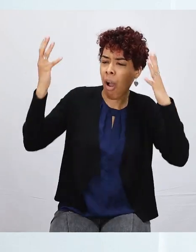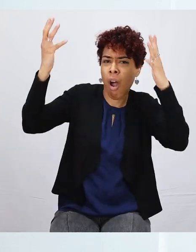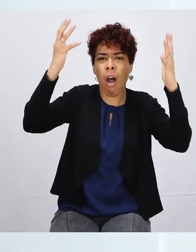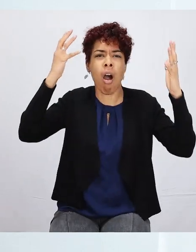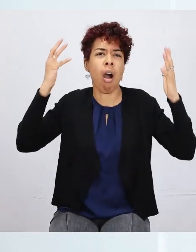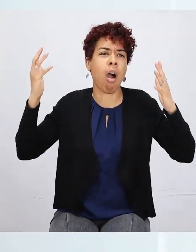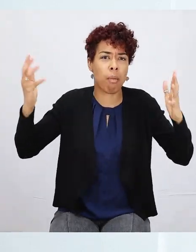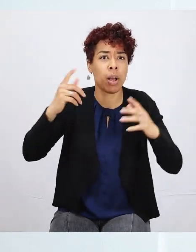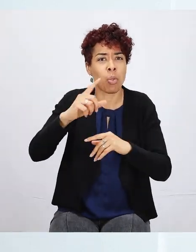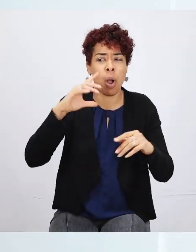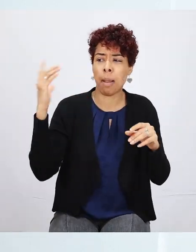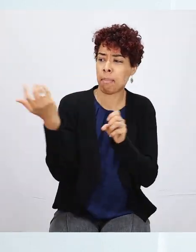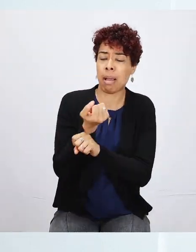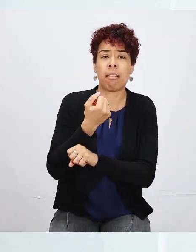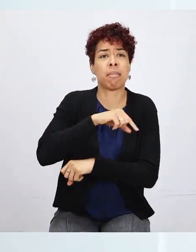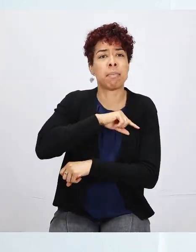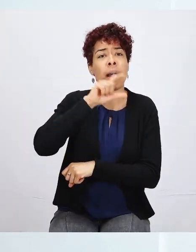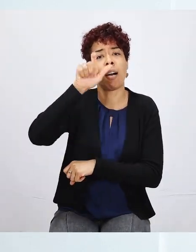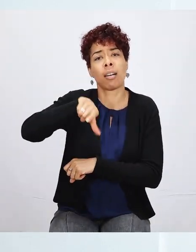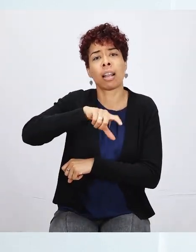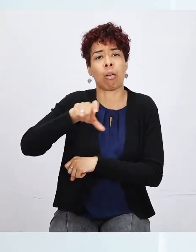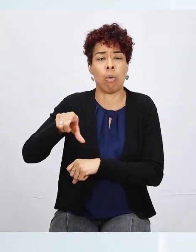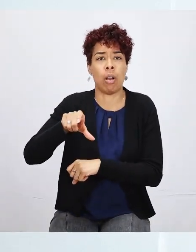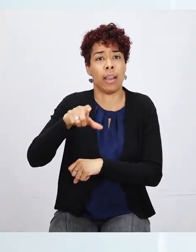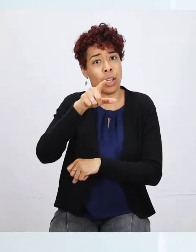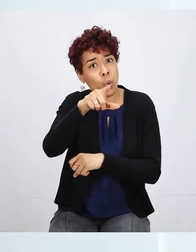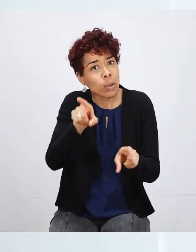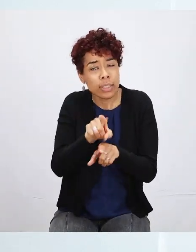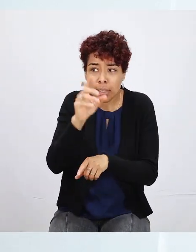crois. Que Dieu te bénisse et on va prier